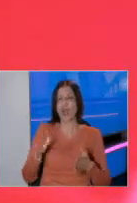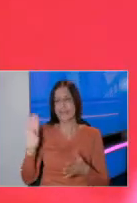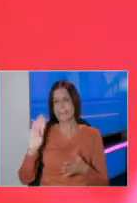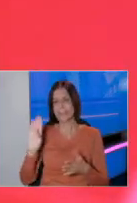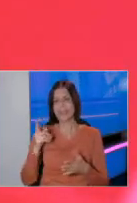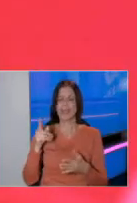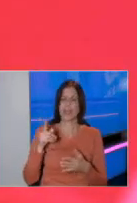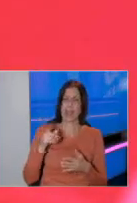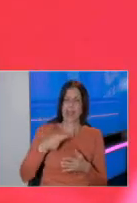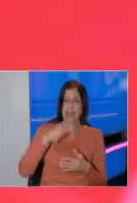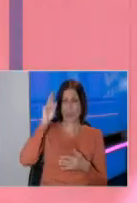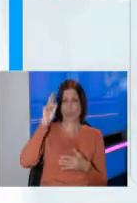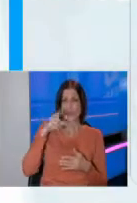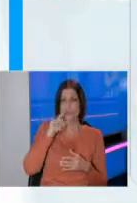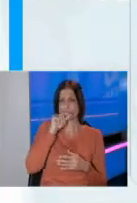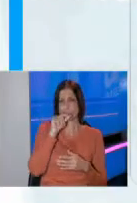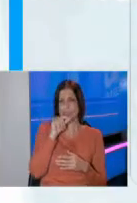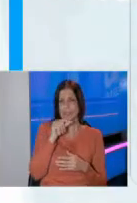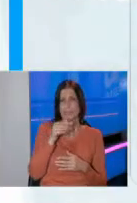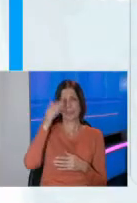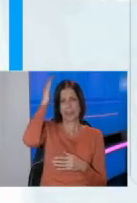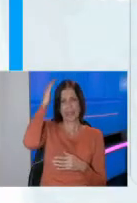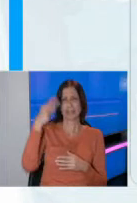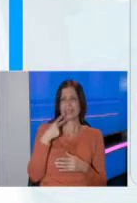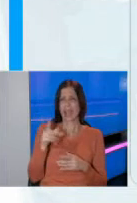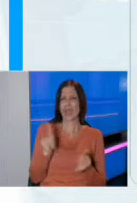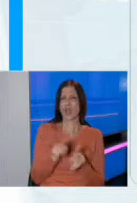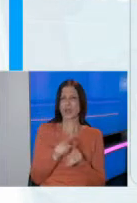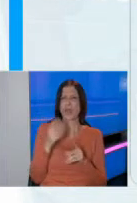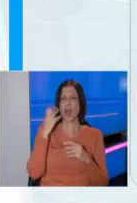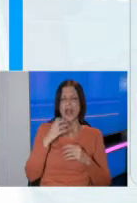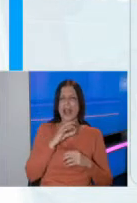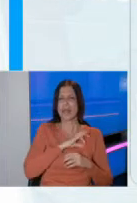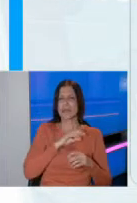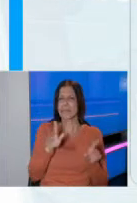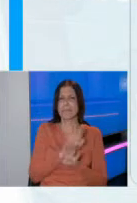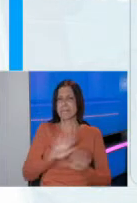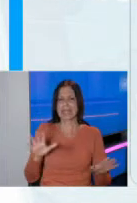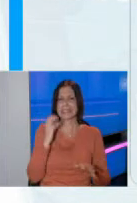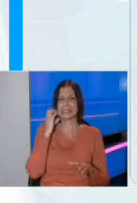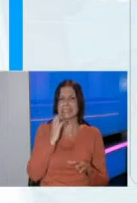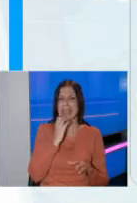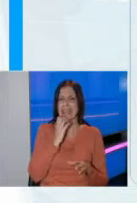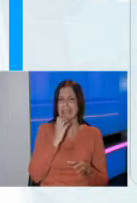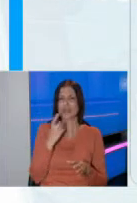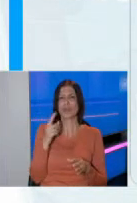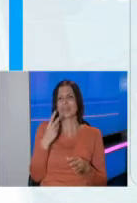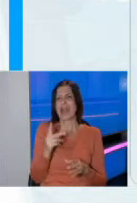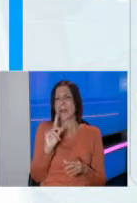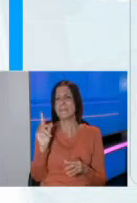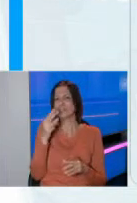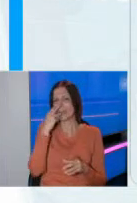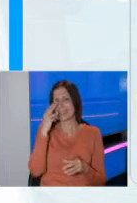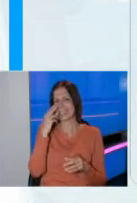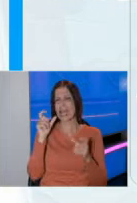והליכוד היום מצייצים את הציוץ הבא. בנט מתגלה כליברמן בלי זקן, ובדיוק כמו ליברמן, הוא נחשף כמי